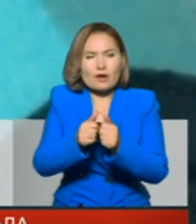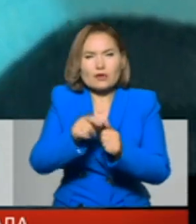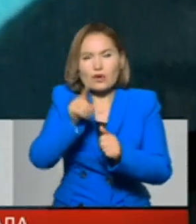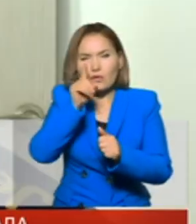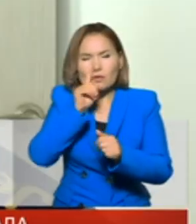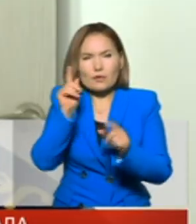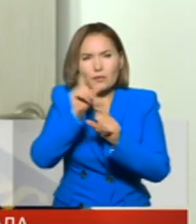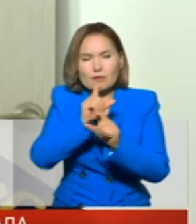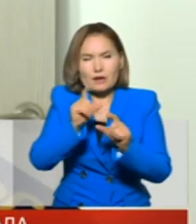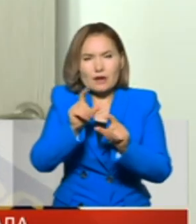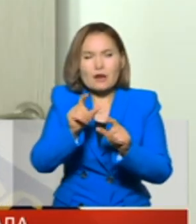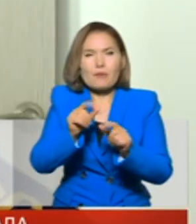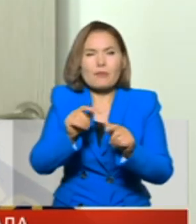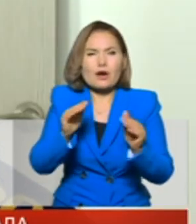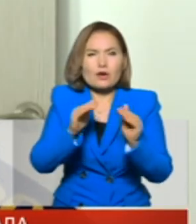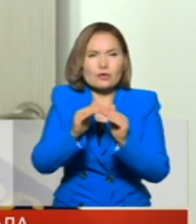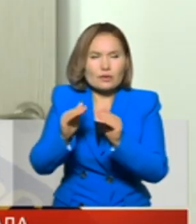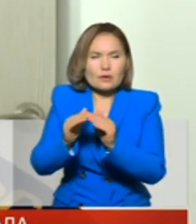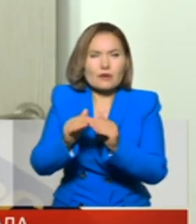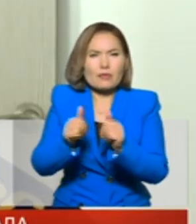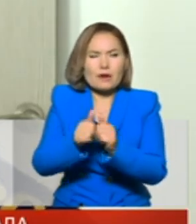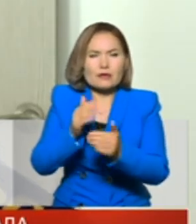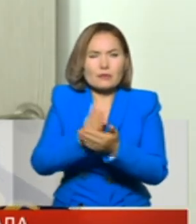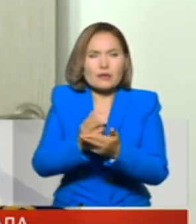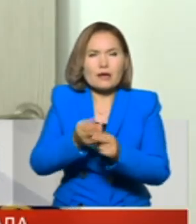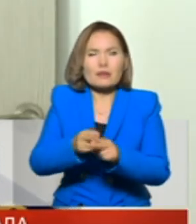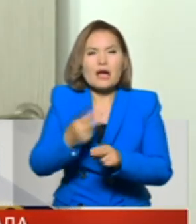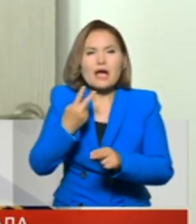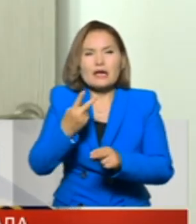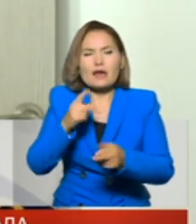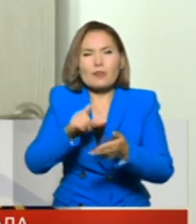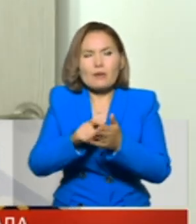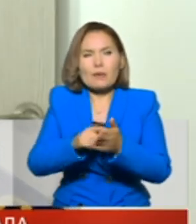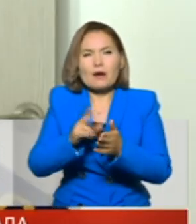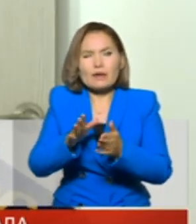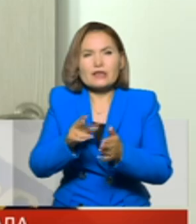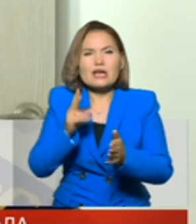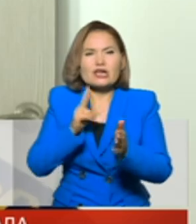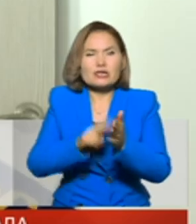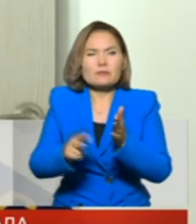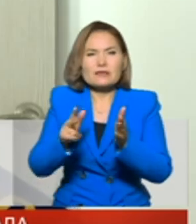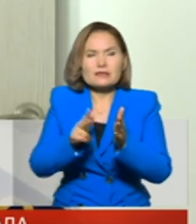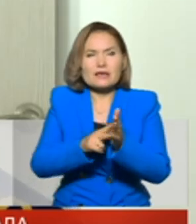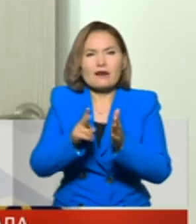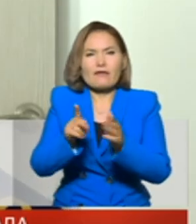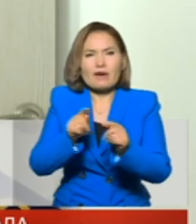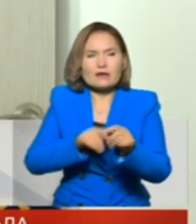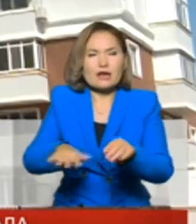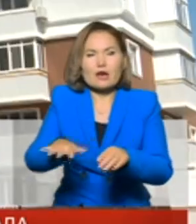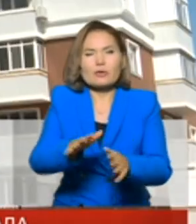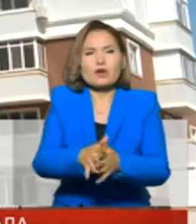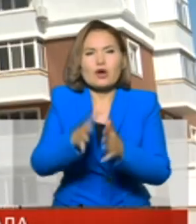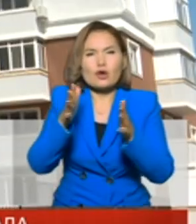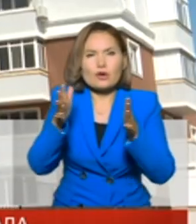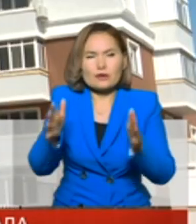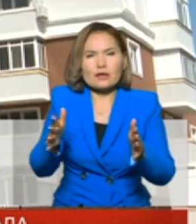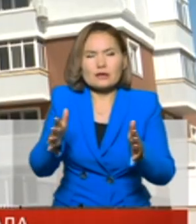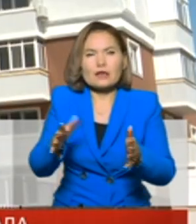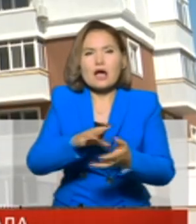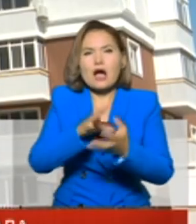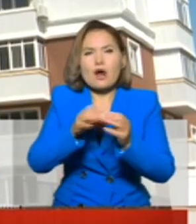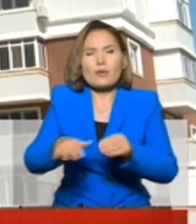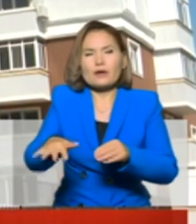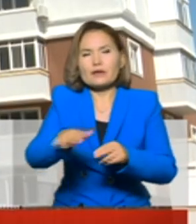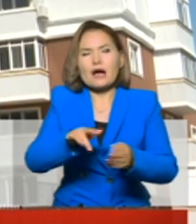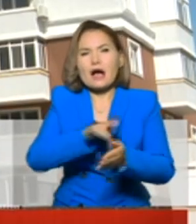жанға толып, 2 бөлмелі үй. Квадратурасы 78, үлкен, иә. Сан-Сити тұрғын үй